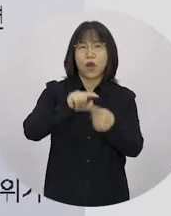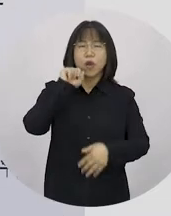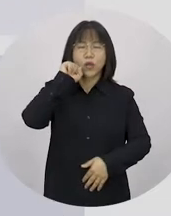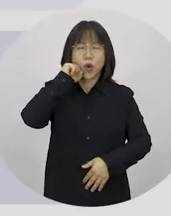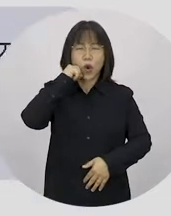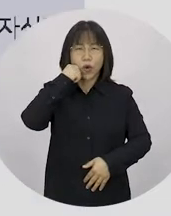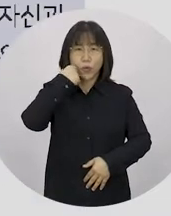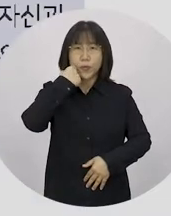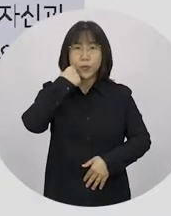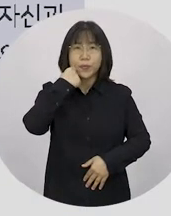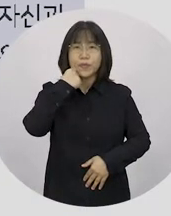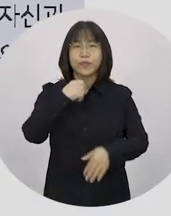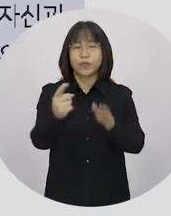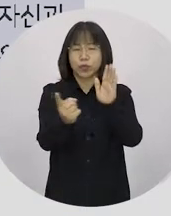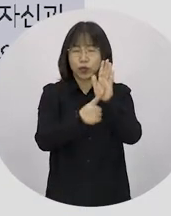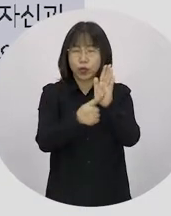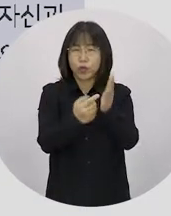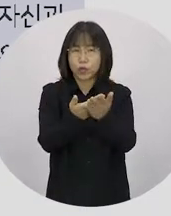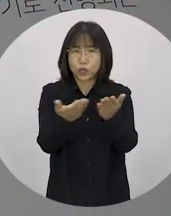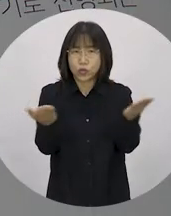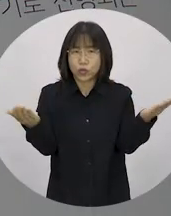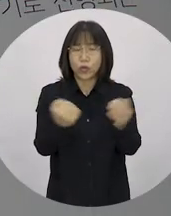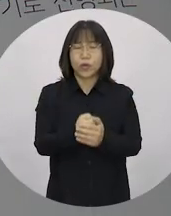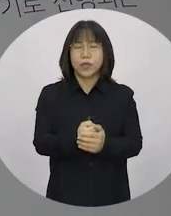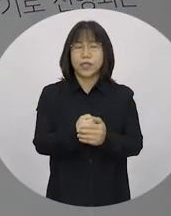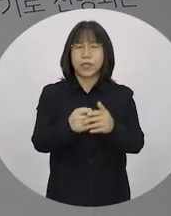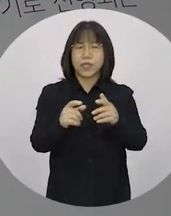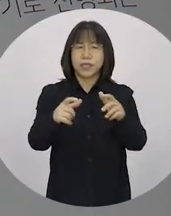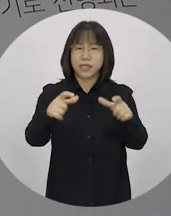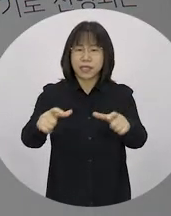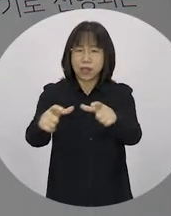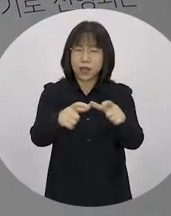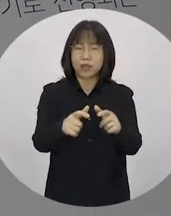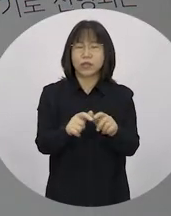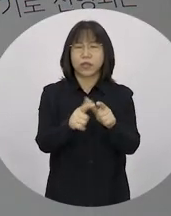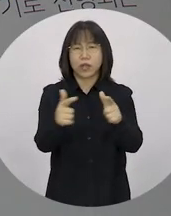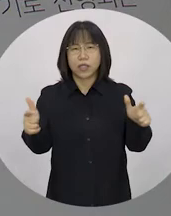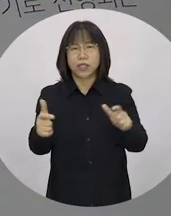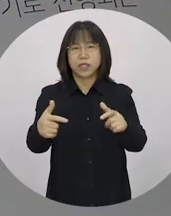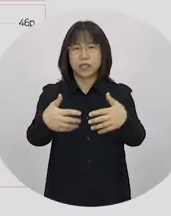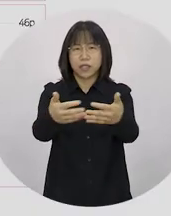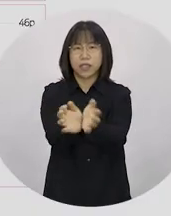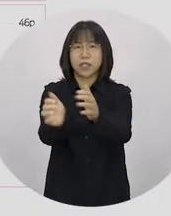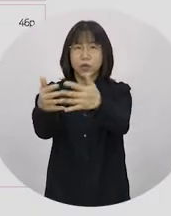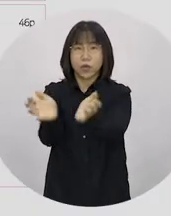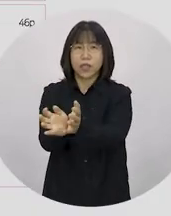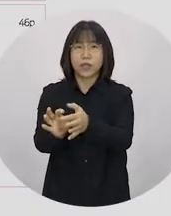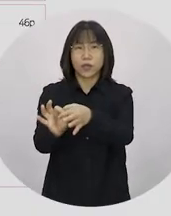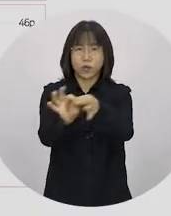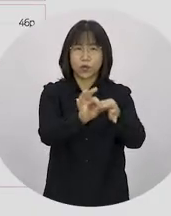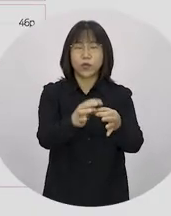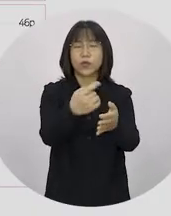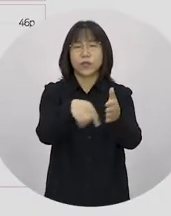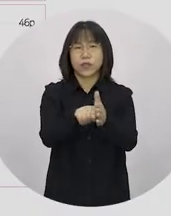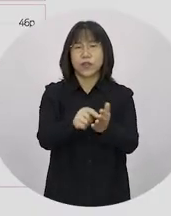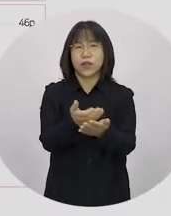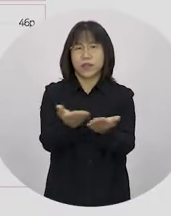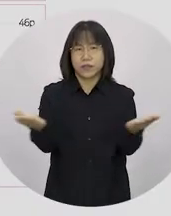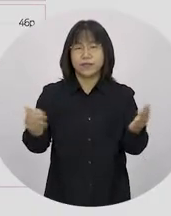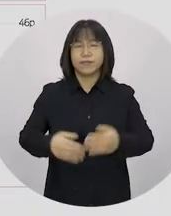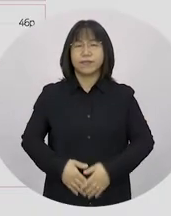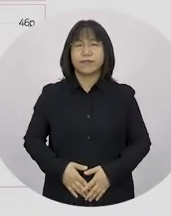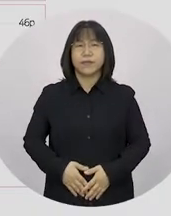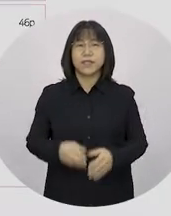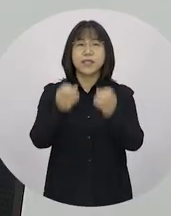9분하고 해당 역과 연계된 지원 기관과 사업들을 소개해 적절한 대응을 할 수 있도록 안내하고 있습니다